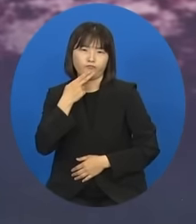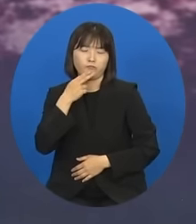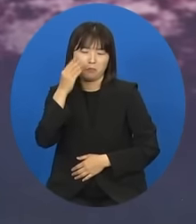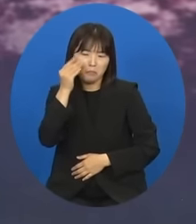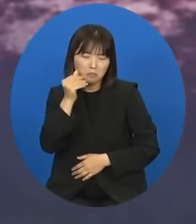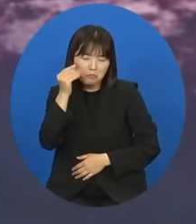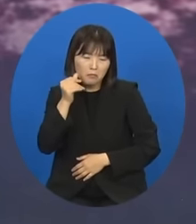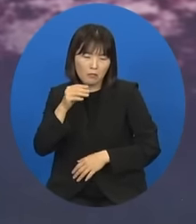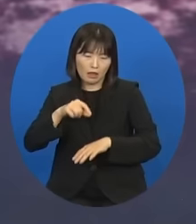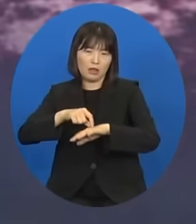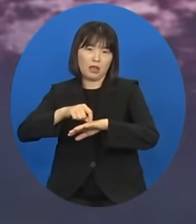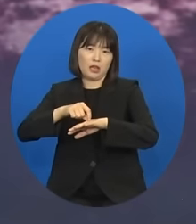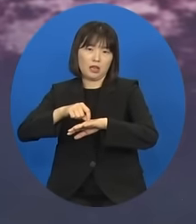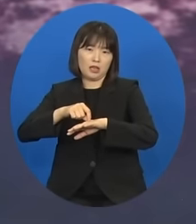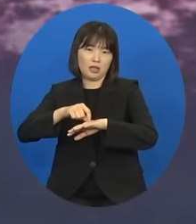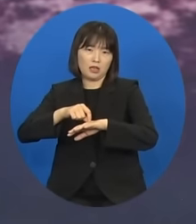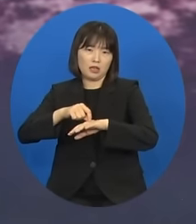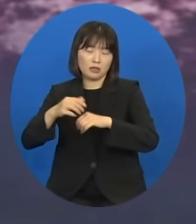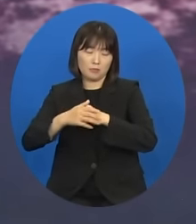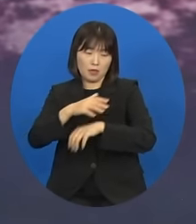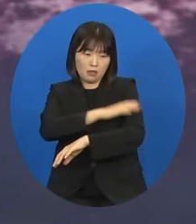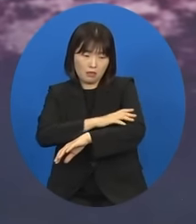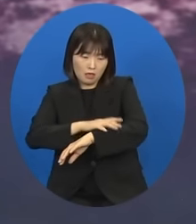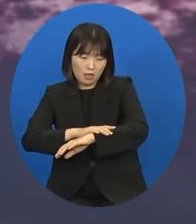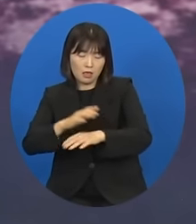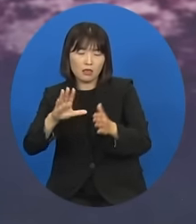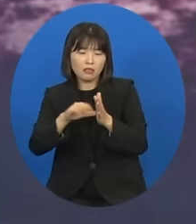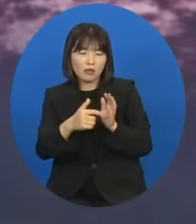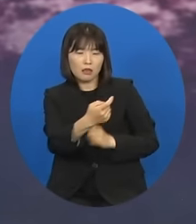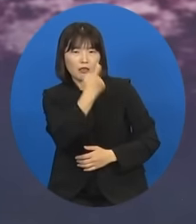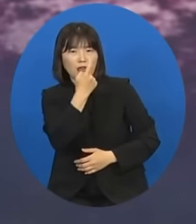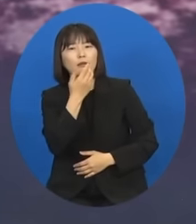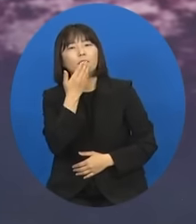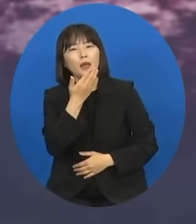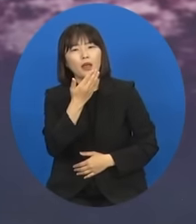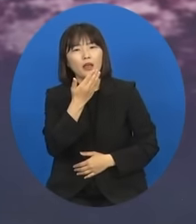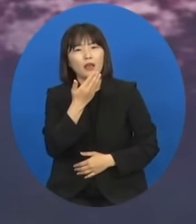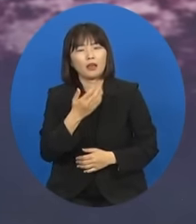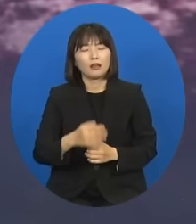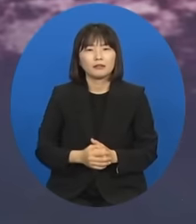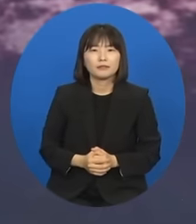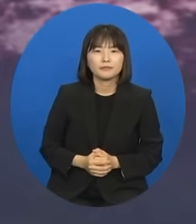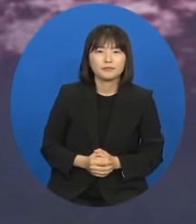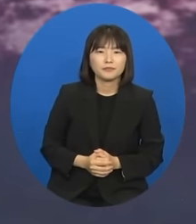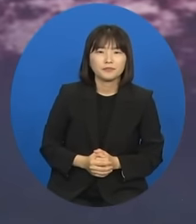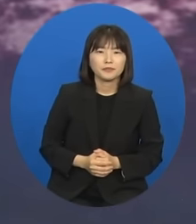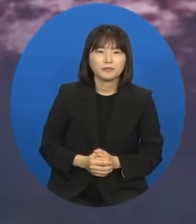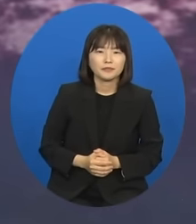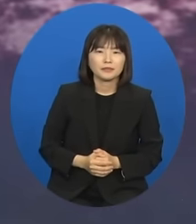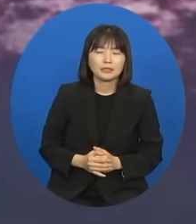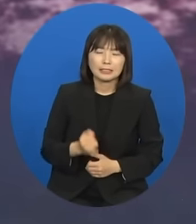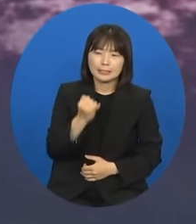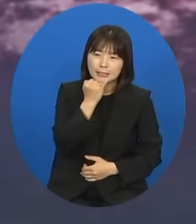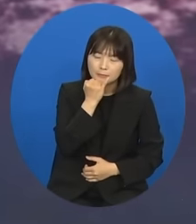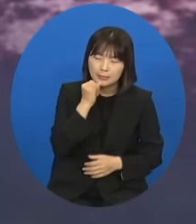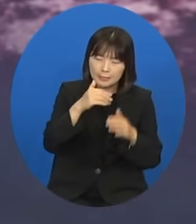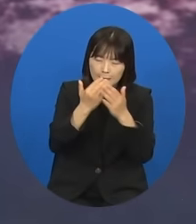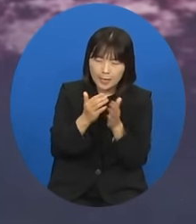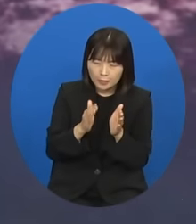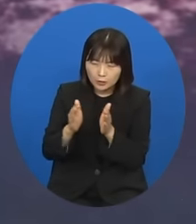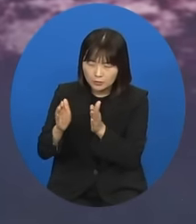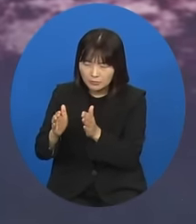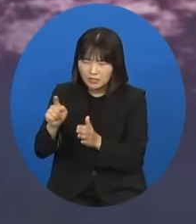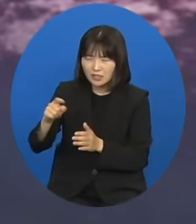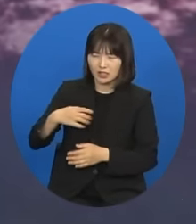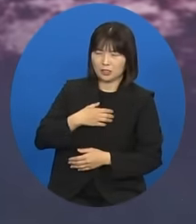매끈매끈 하니까 만아 보면 들통난다 이거 그런 얘기를 해요 리브가가 다 준비를 합니다 그런 거 걱정하지